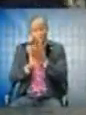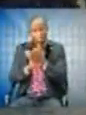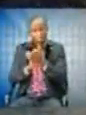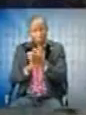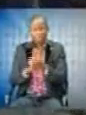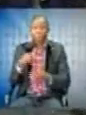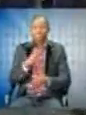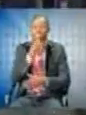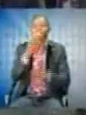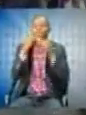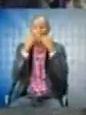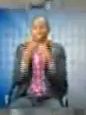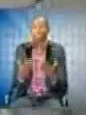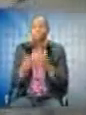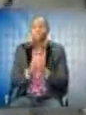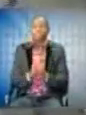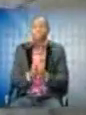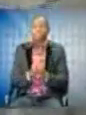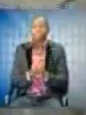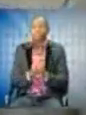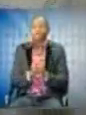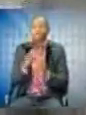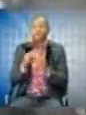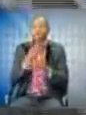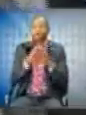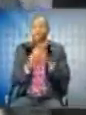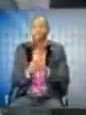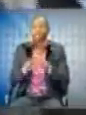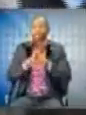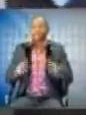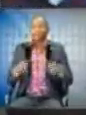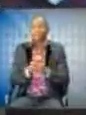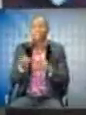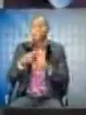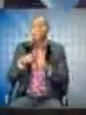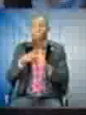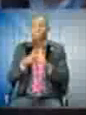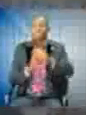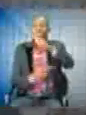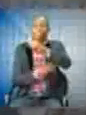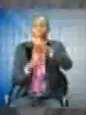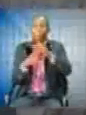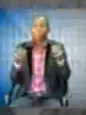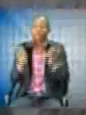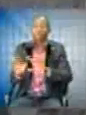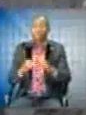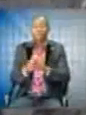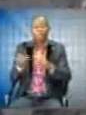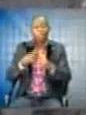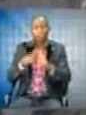En quoi est-il différent de l'ancien pont? Le premier pont, Du fait que nous avons fait avoir les